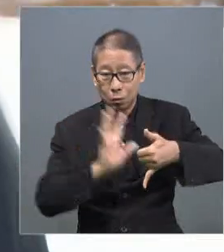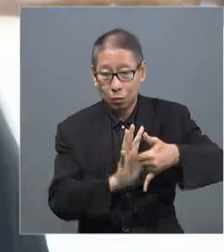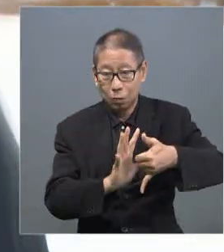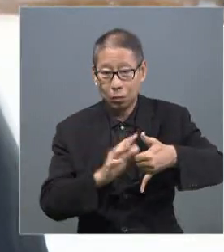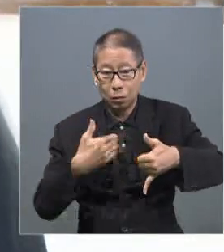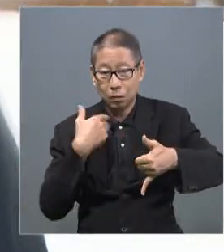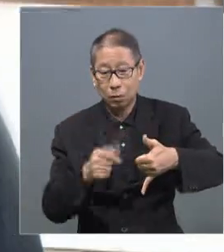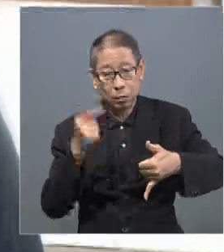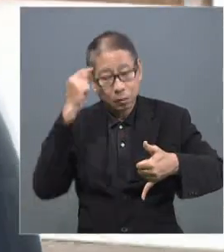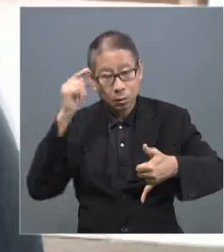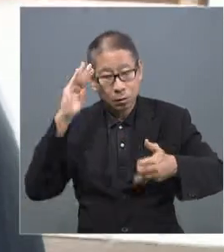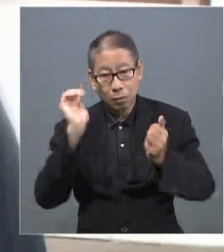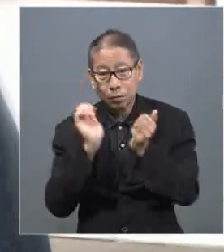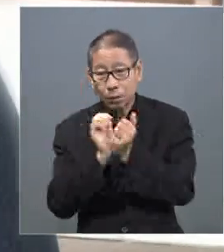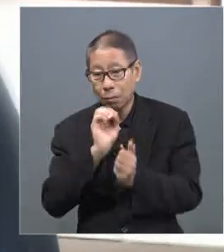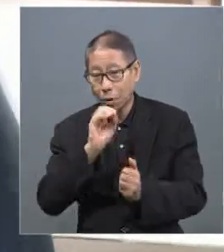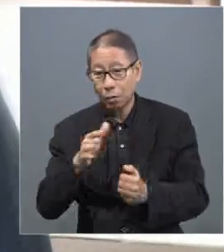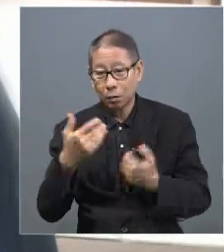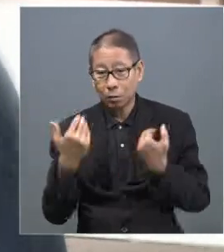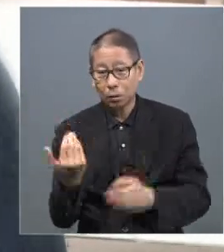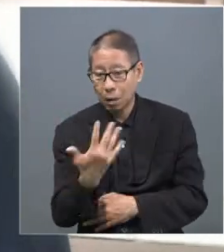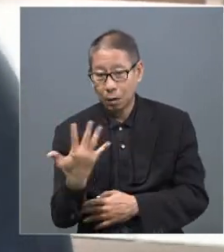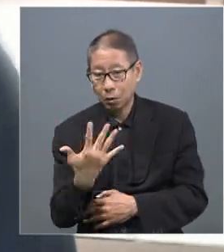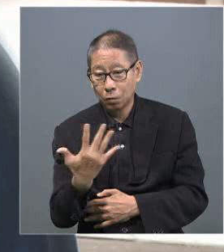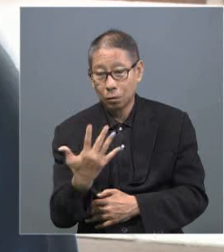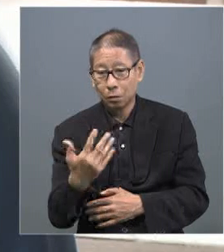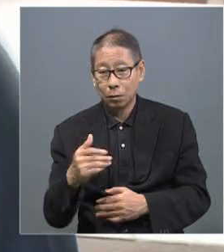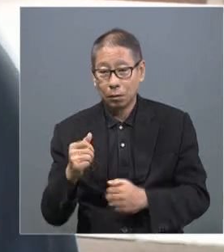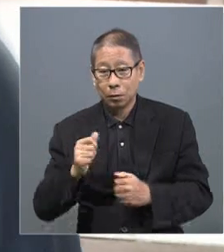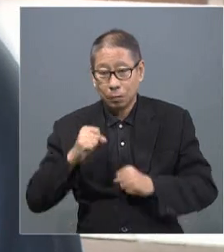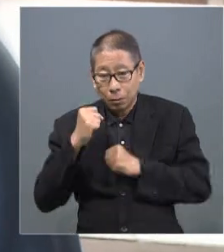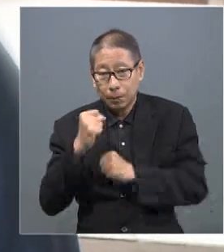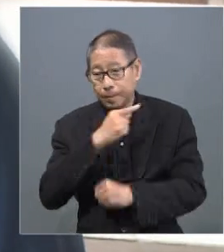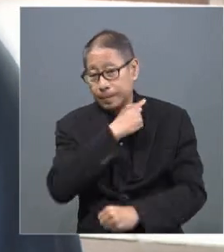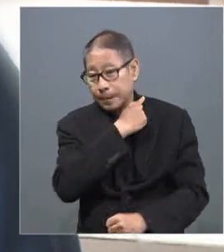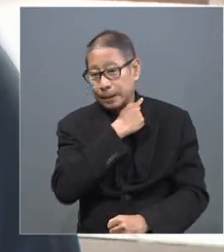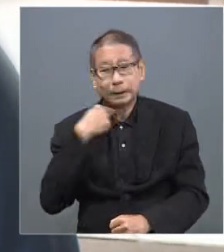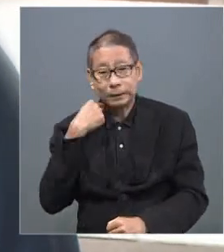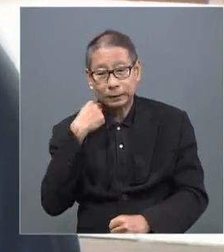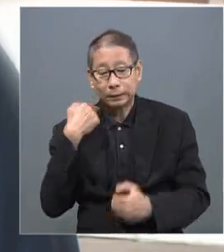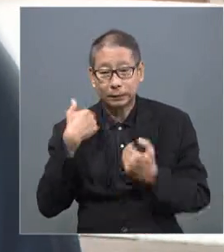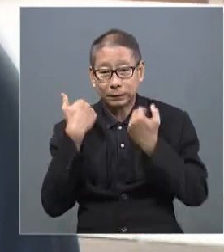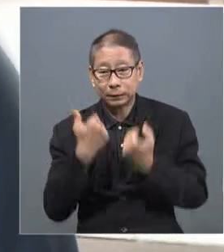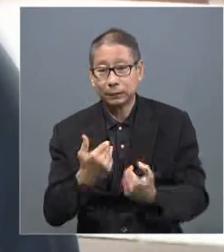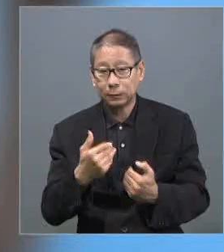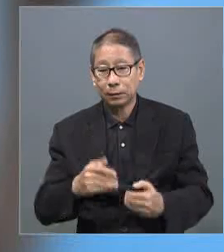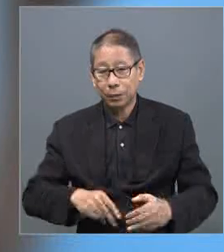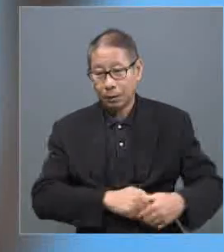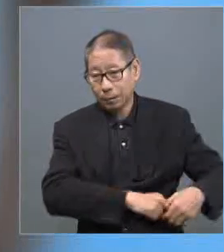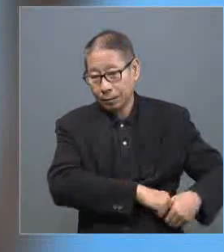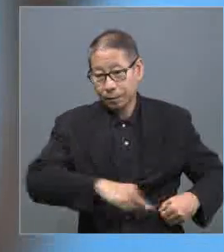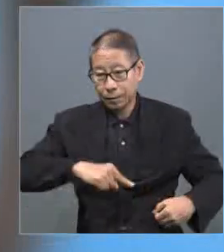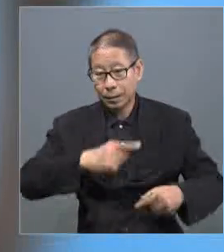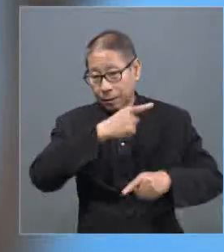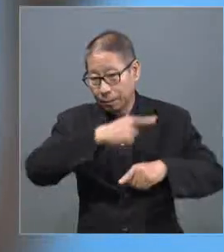ก่อนหน้านี้ตำรวจก็ได้แจ้งข้อหากลุ่มผู้ก่อเหตุในข้อหาพยายามฆ่าทำให้เสียทรัพย์บุกรุกพกพาอาวุธมีดและ